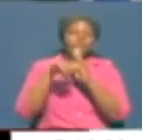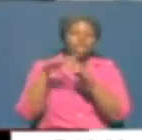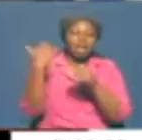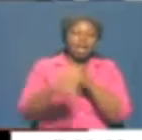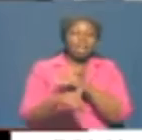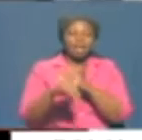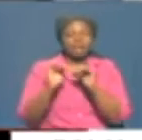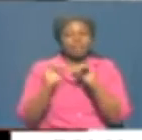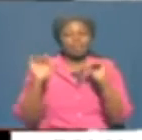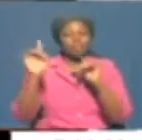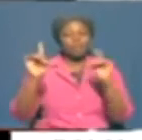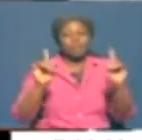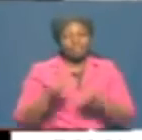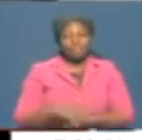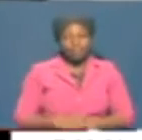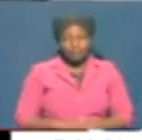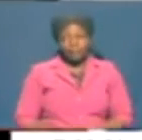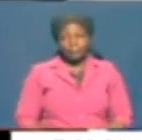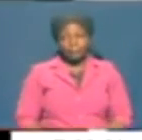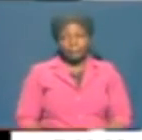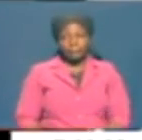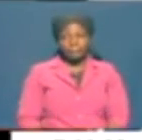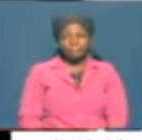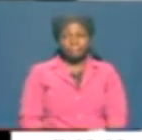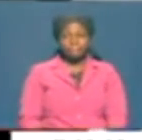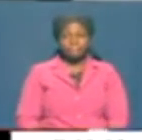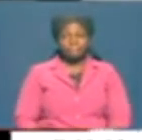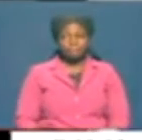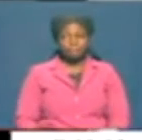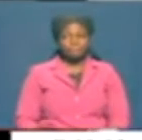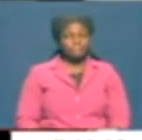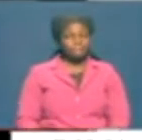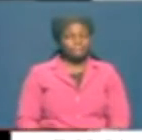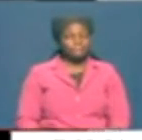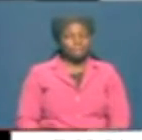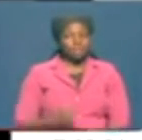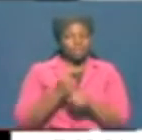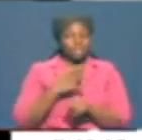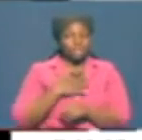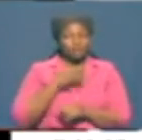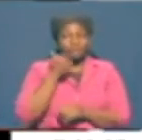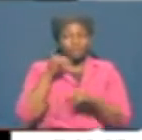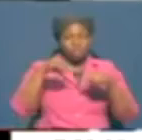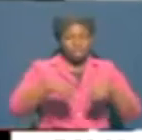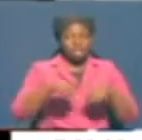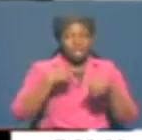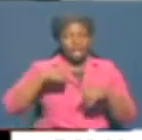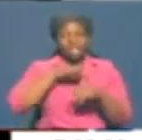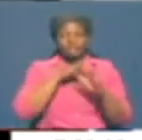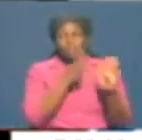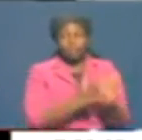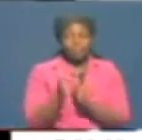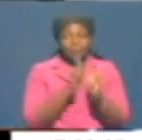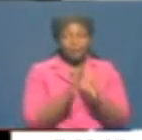games, 2 points is not so bad. I mean, we would have liked to have 4 points, but we did our best today, so we will still plan on how to face Mali.